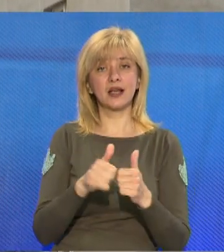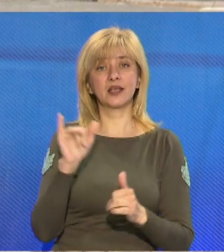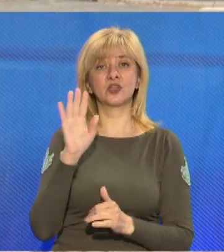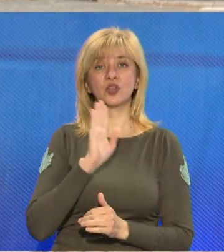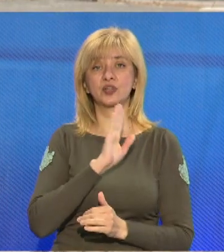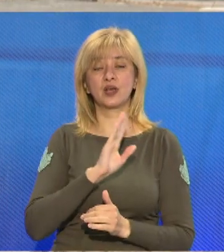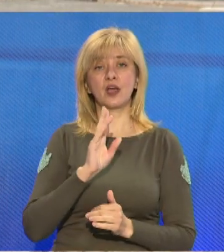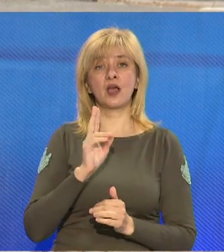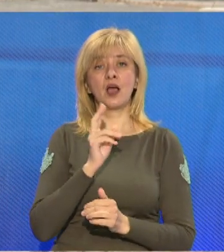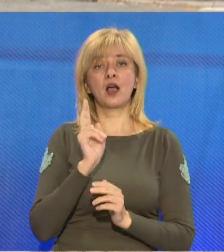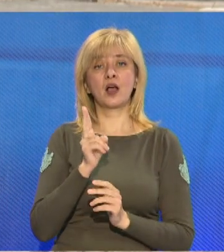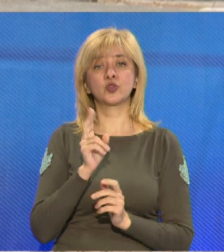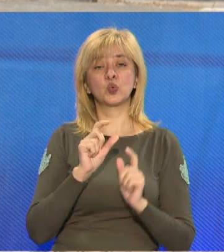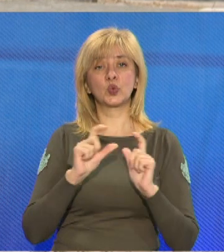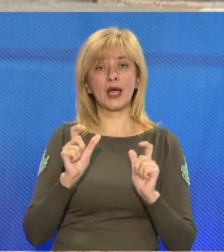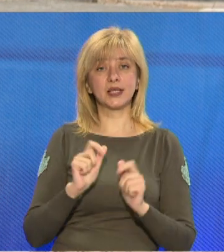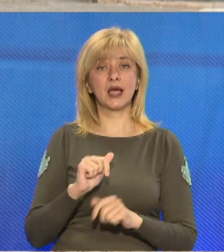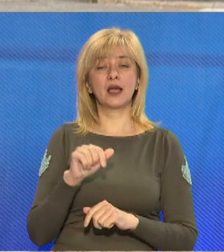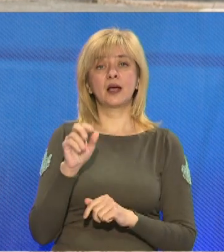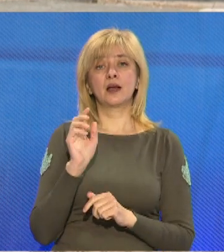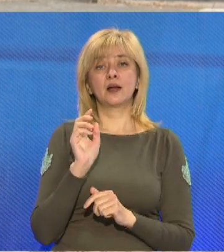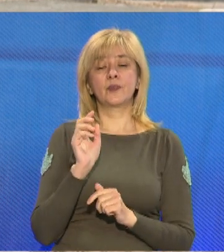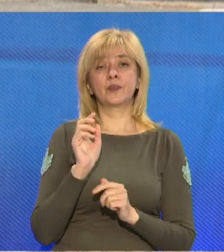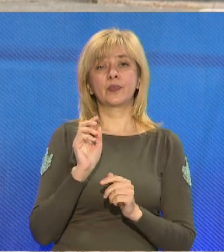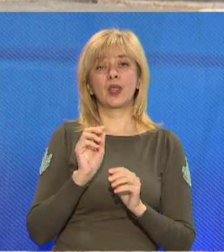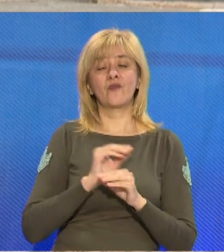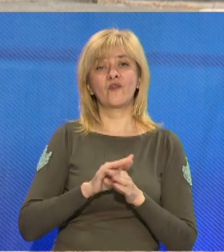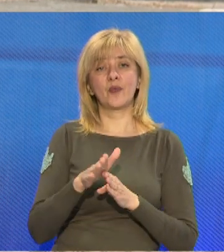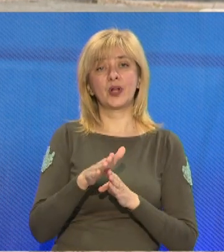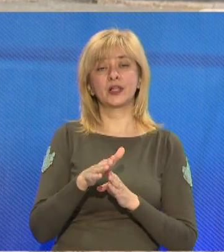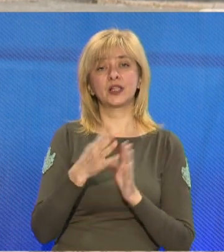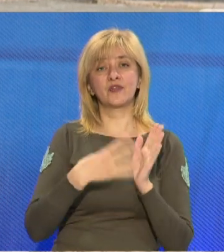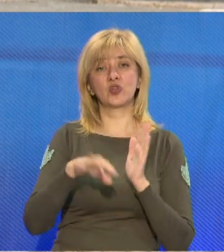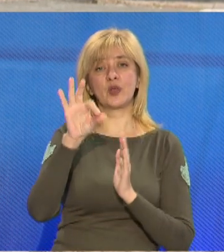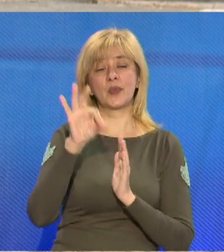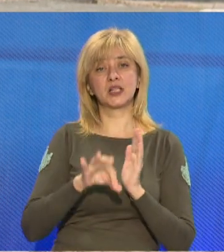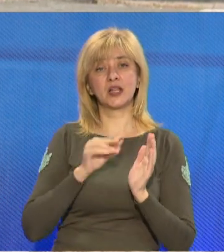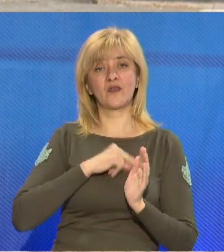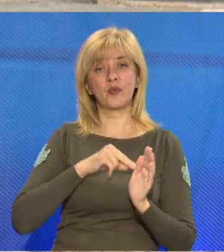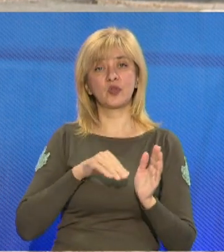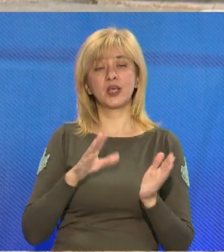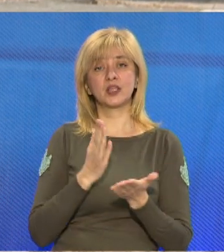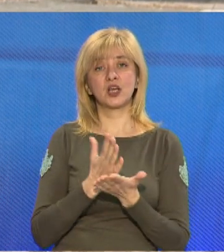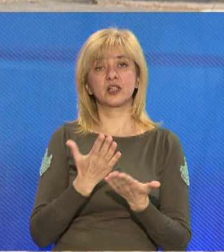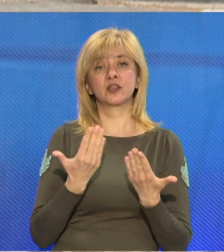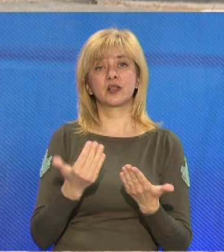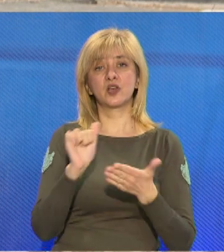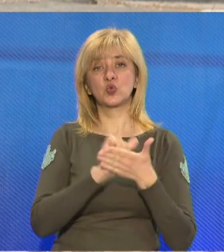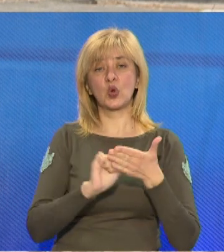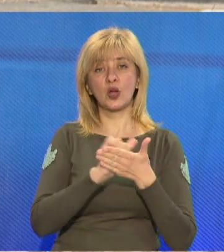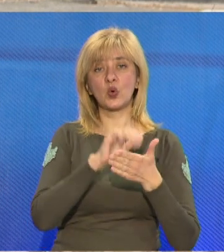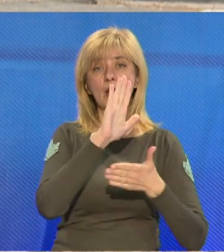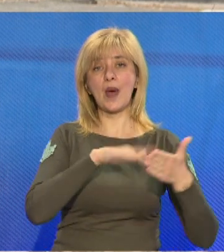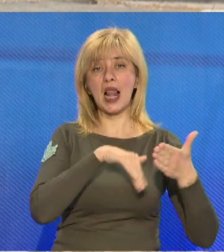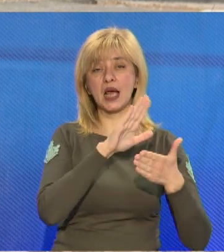лабораторії. Виконані 90% общественних робіт, ведуться штукатурні, малярні роботи, спеціальні роботи, сантехнічні,